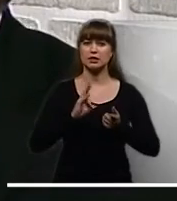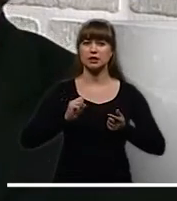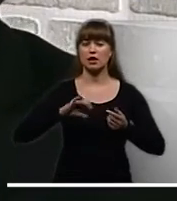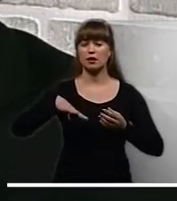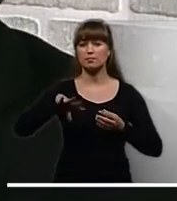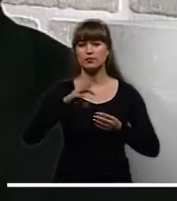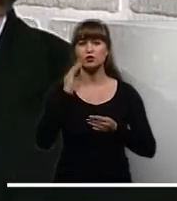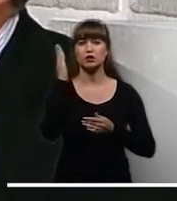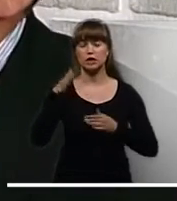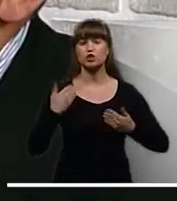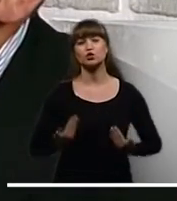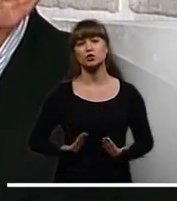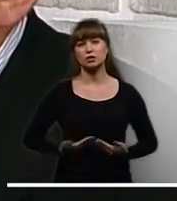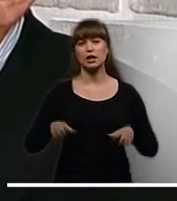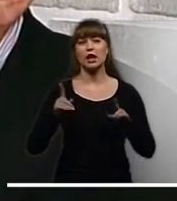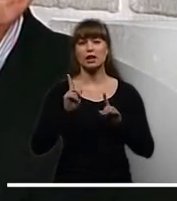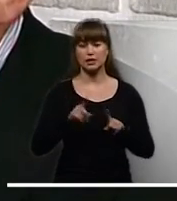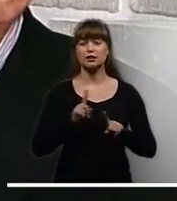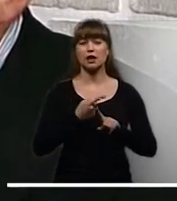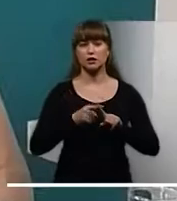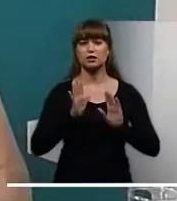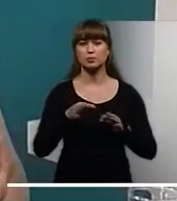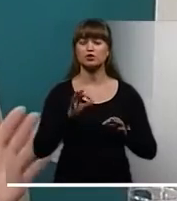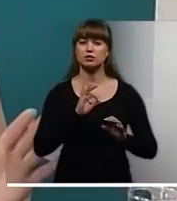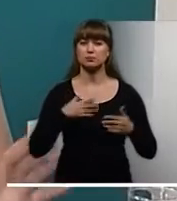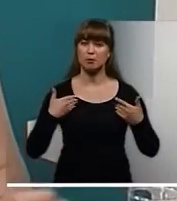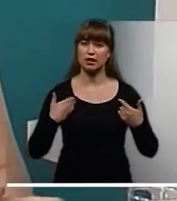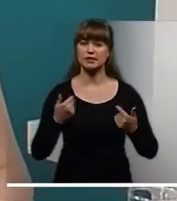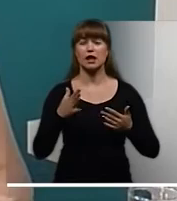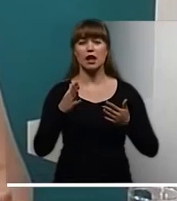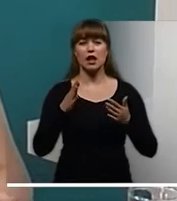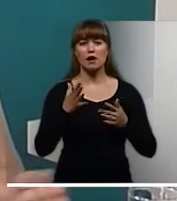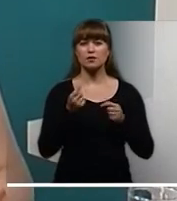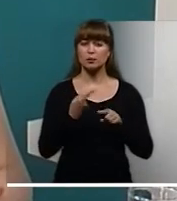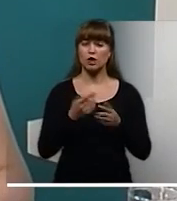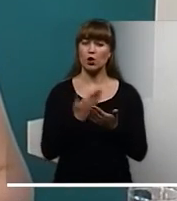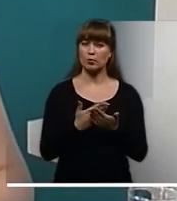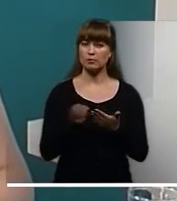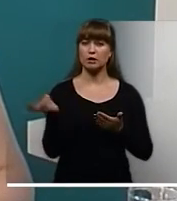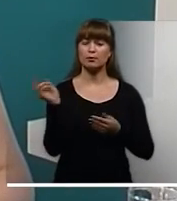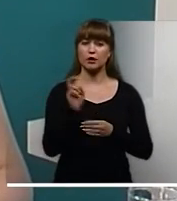на всю дальнейшую жизнь. Тогда это будет хорошо. Возьмем такой пример. Приходит